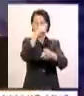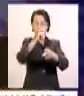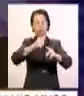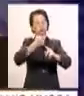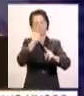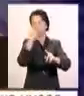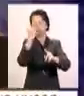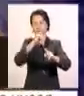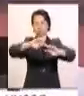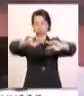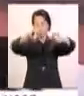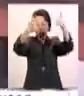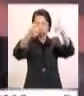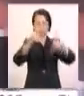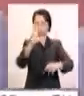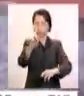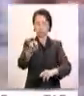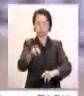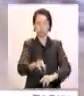the island.